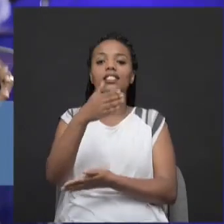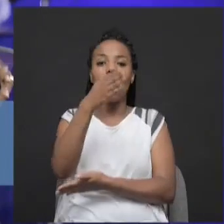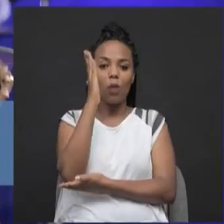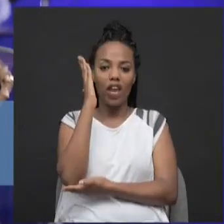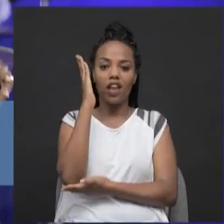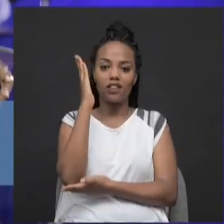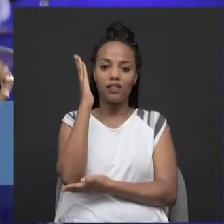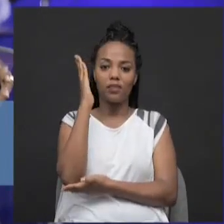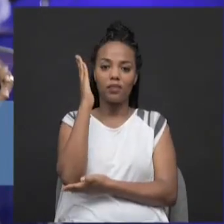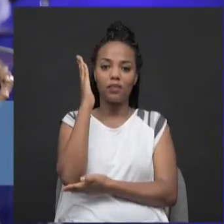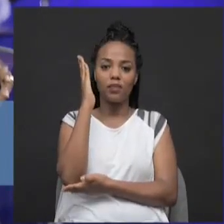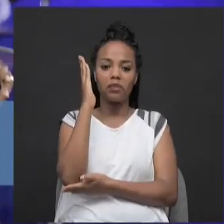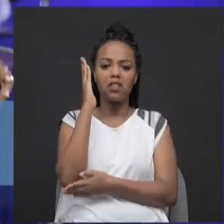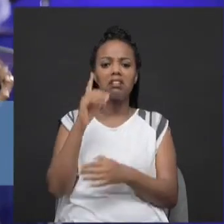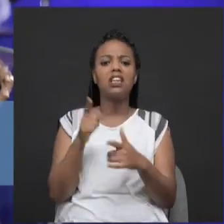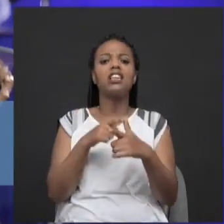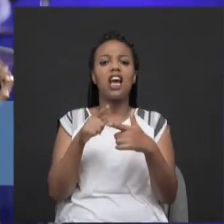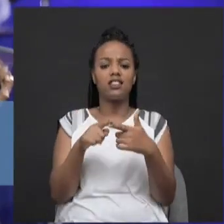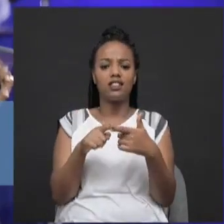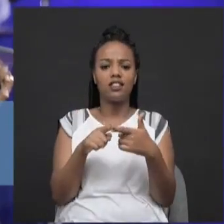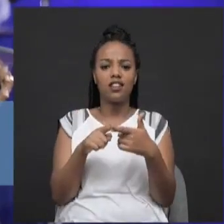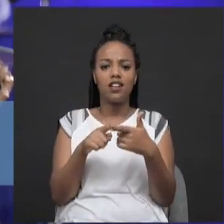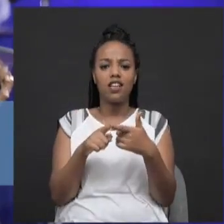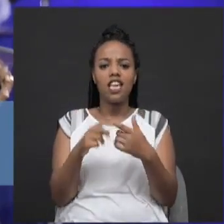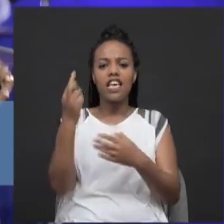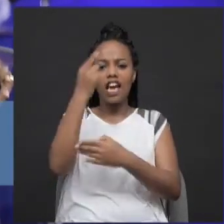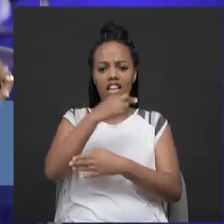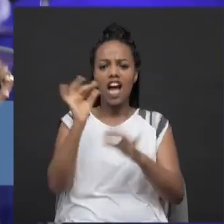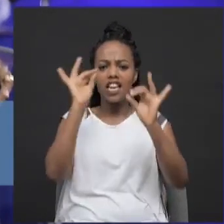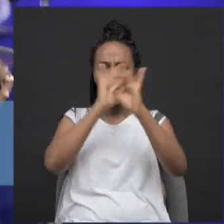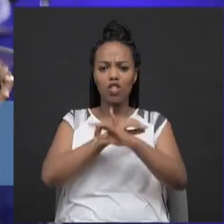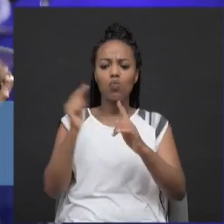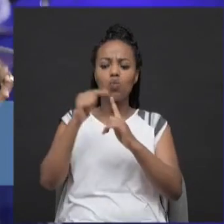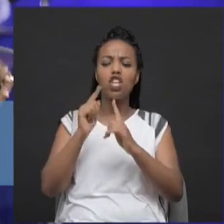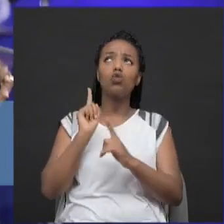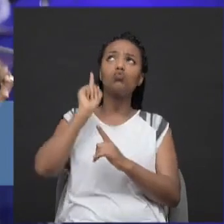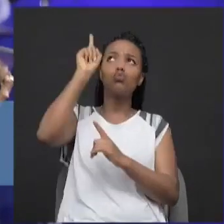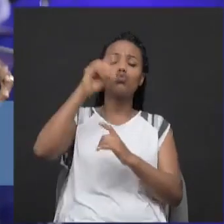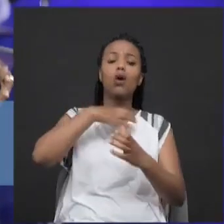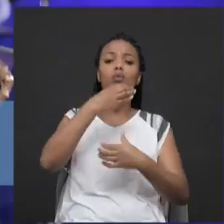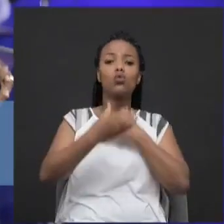እግዚአብሔር እንኪያስ ቀንና ሌሊት ወደ እርሱ ለሚጮሁ